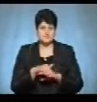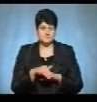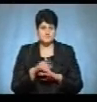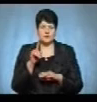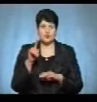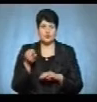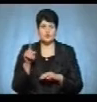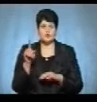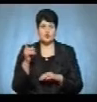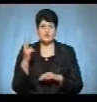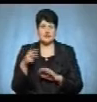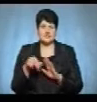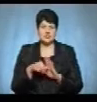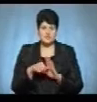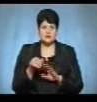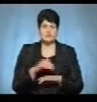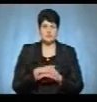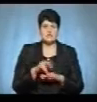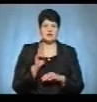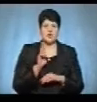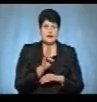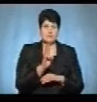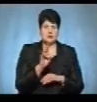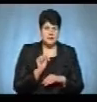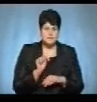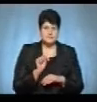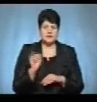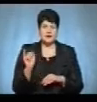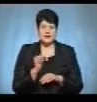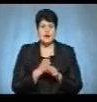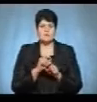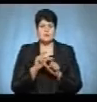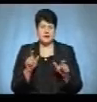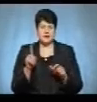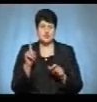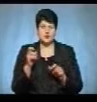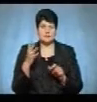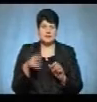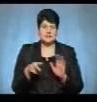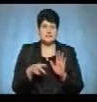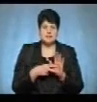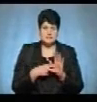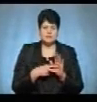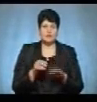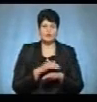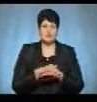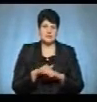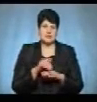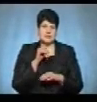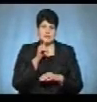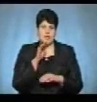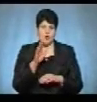номер 126, що на вулиці Тролейбусна, і аптека номер 157, що на вулиці Сахарова.